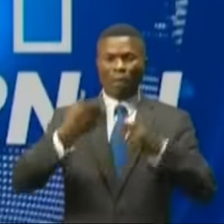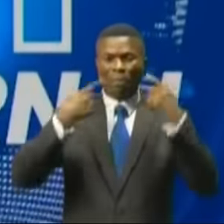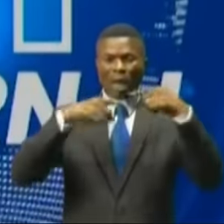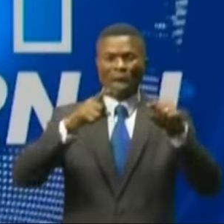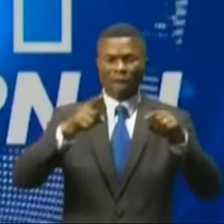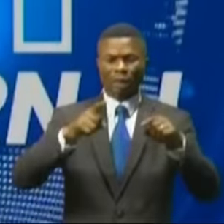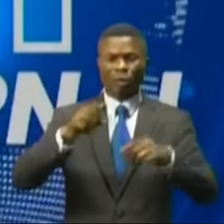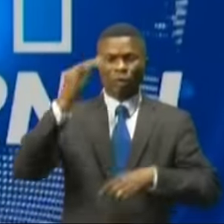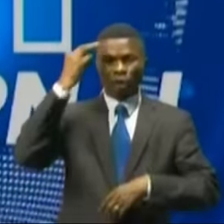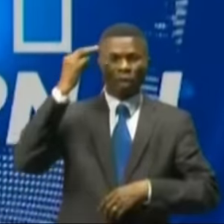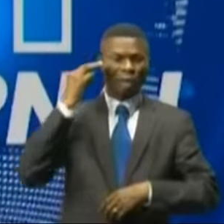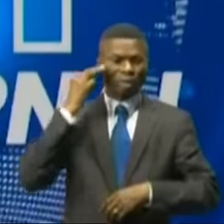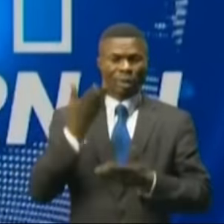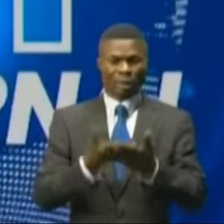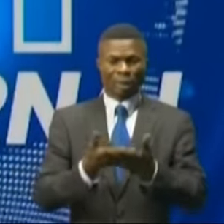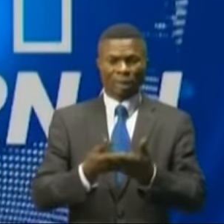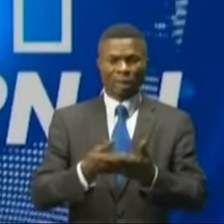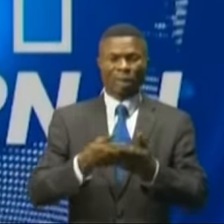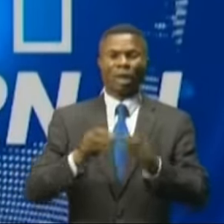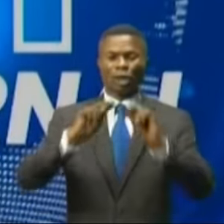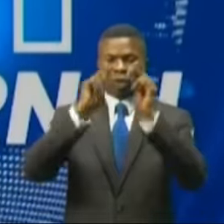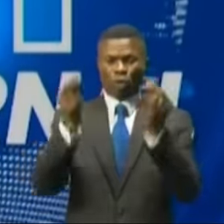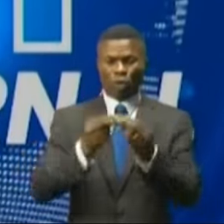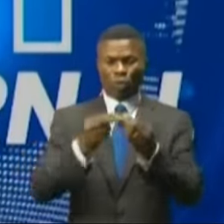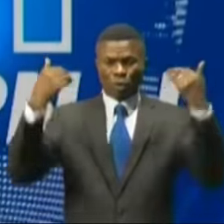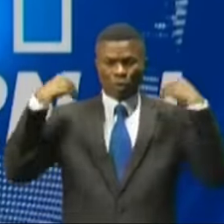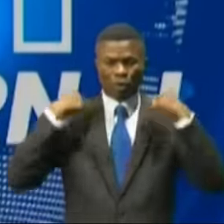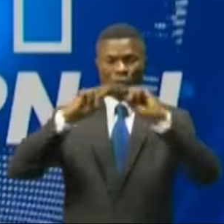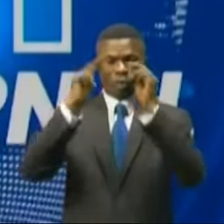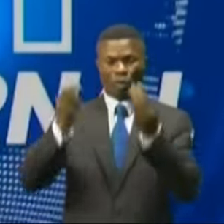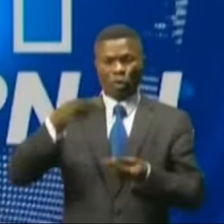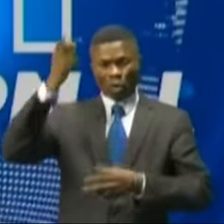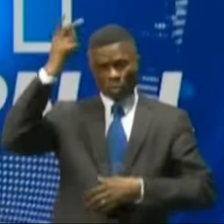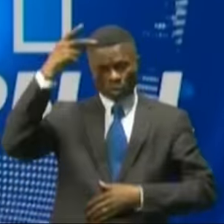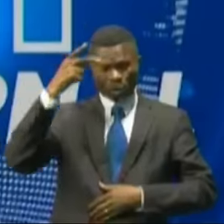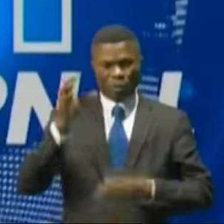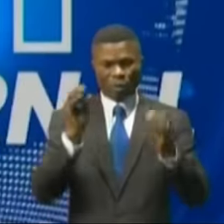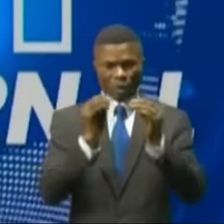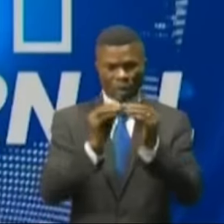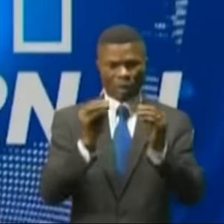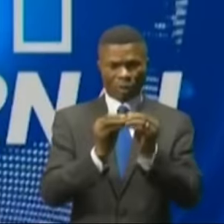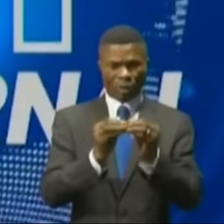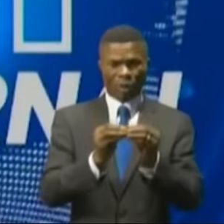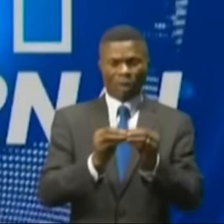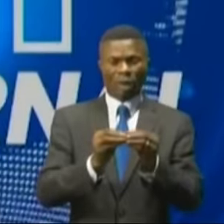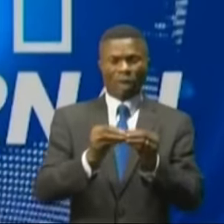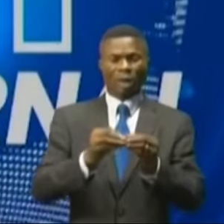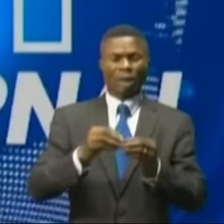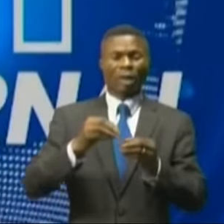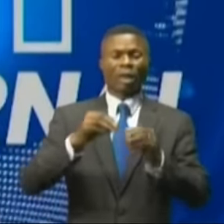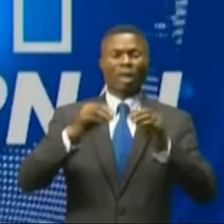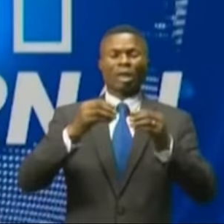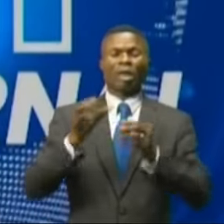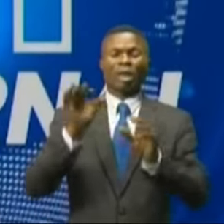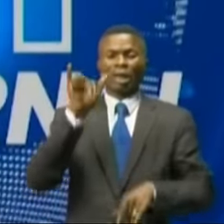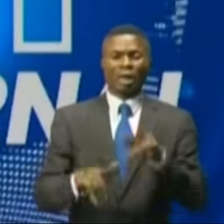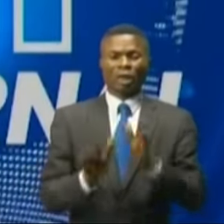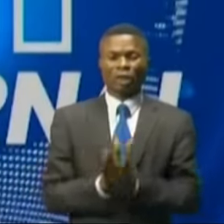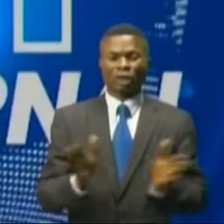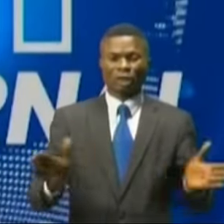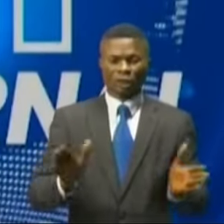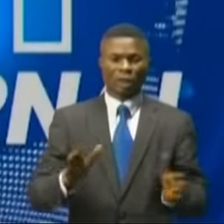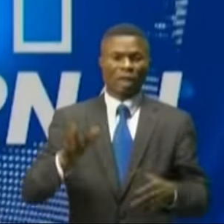du gouvernement suminois, le président et les chefs des regroupements politiques se sont retrouvés autour d'Augustin Kabuya, coordonnateur de la